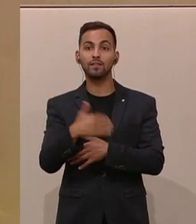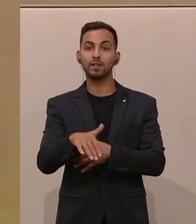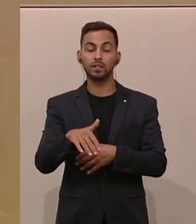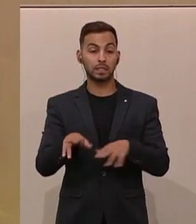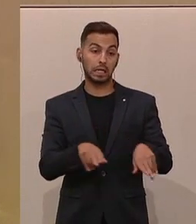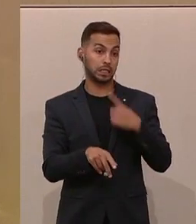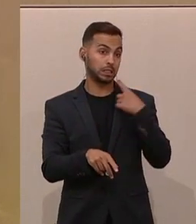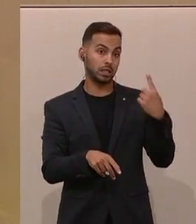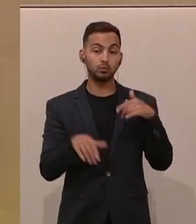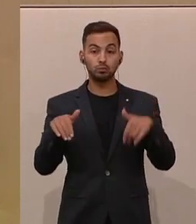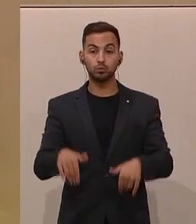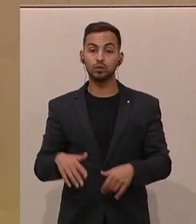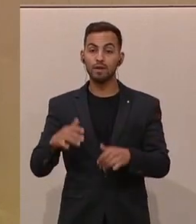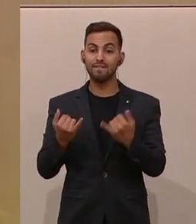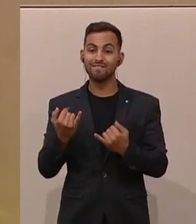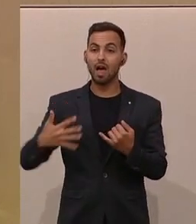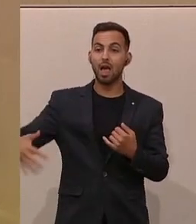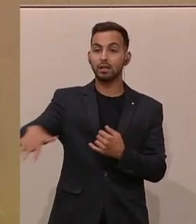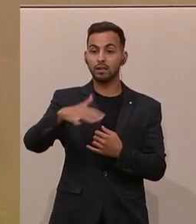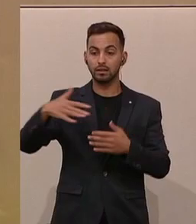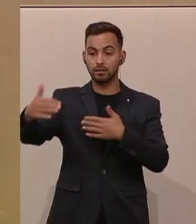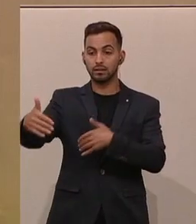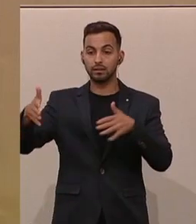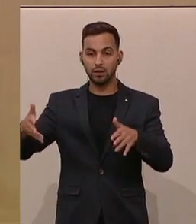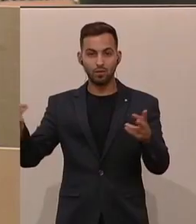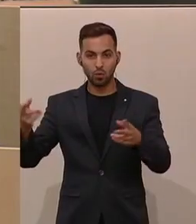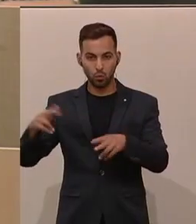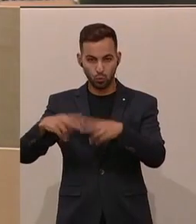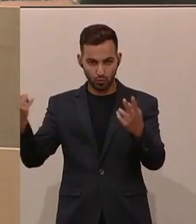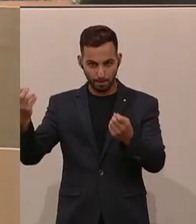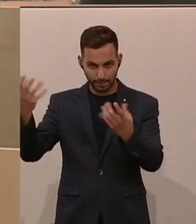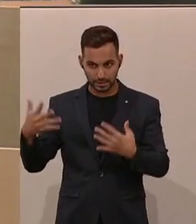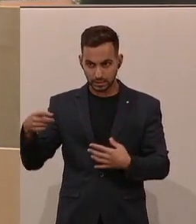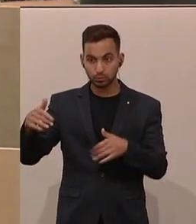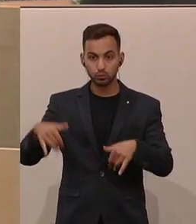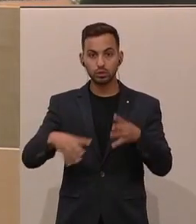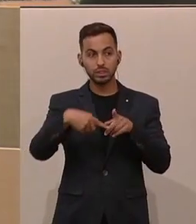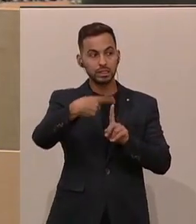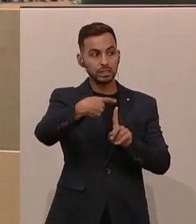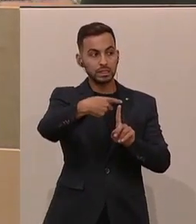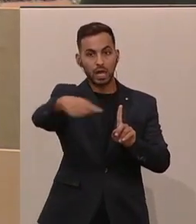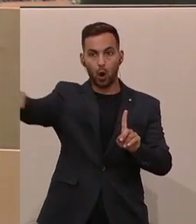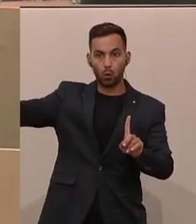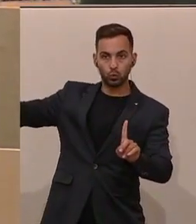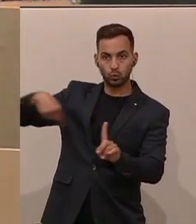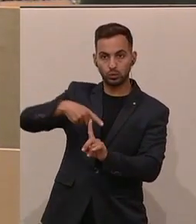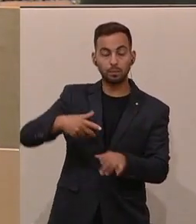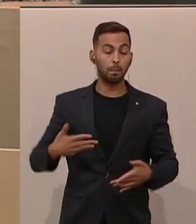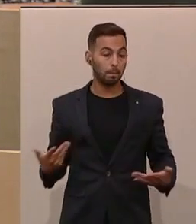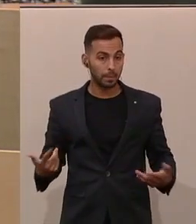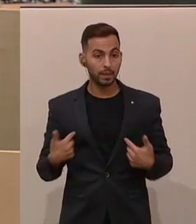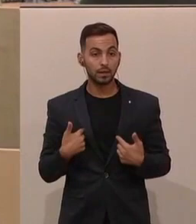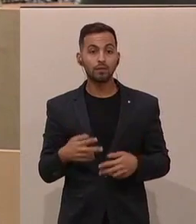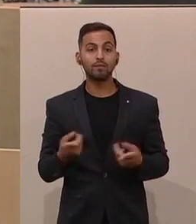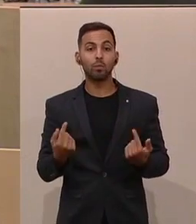Auffassung des Gerichtes die Weide zumindest in dieser Fläche, wo die Unfallstelle war, einzäunen müssen. Ich komme aus dem